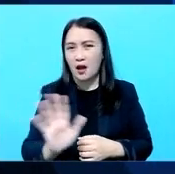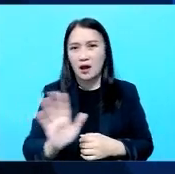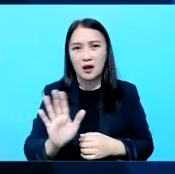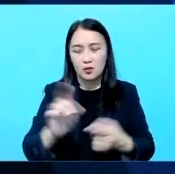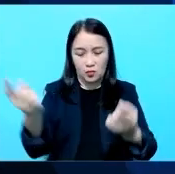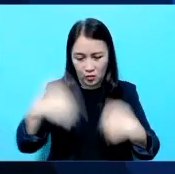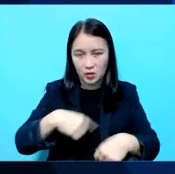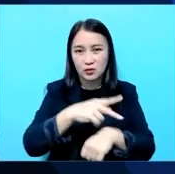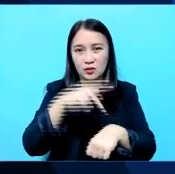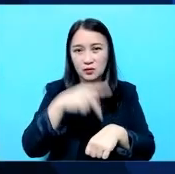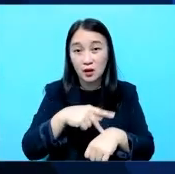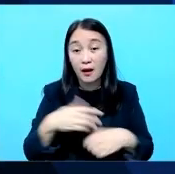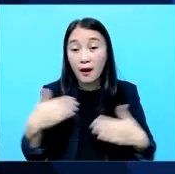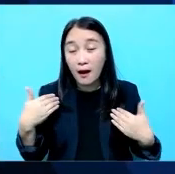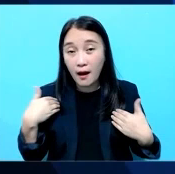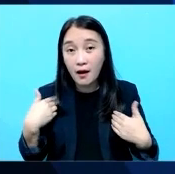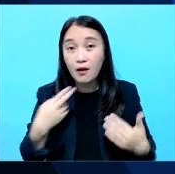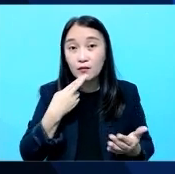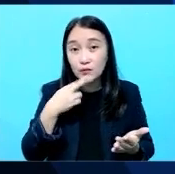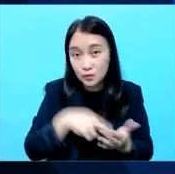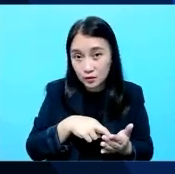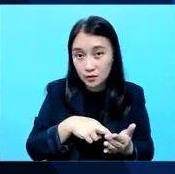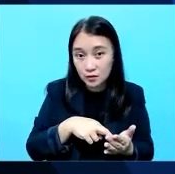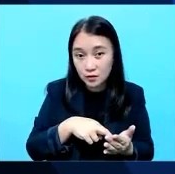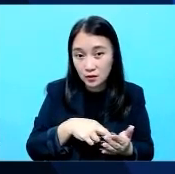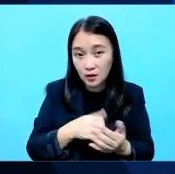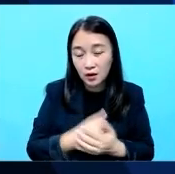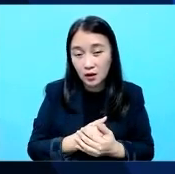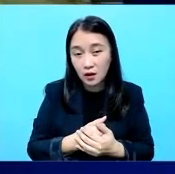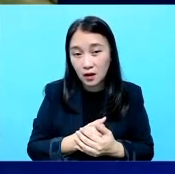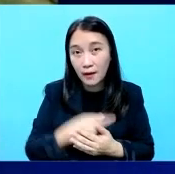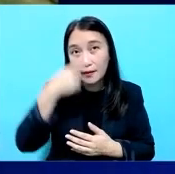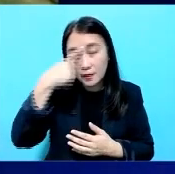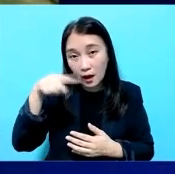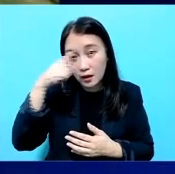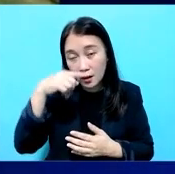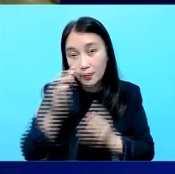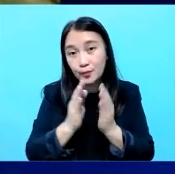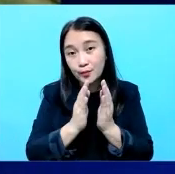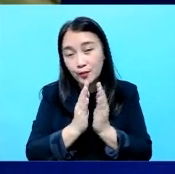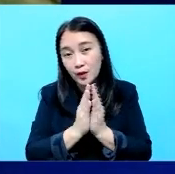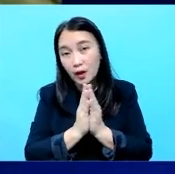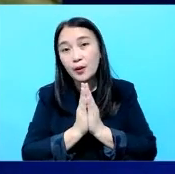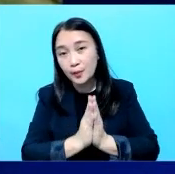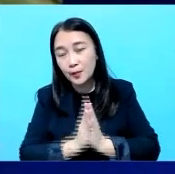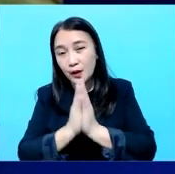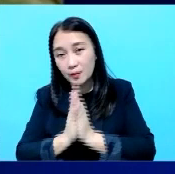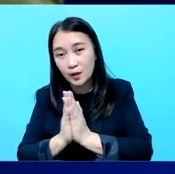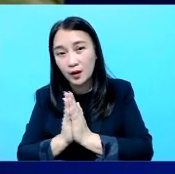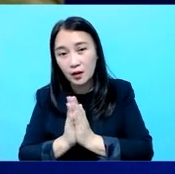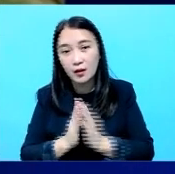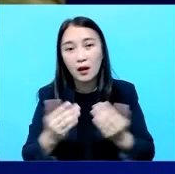reports and actual seizures in Thailand and Myanmar. Ang Happy Water ay malapowderized juice